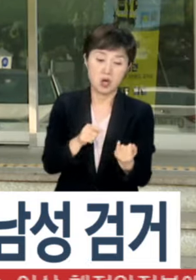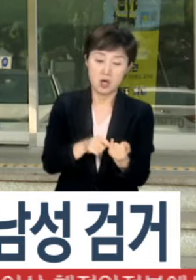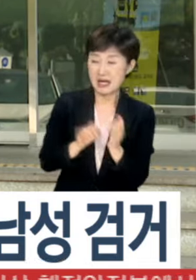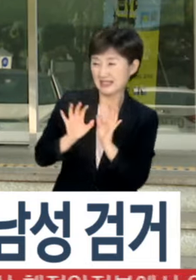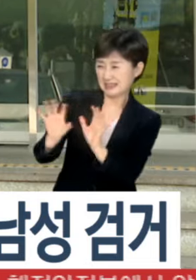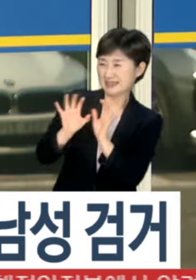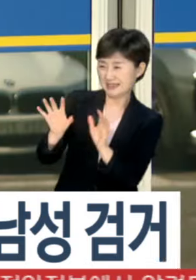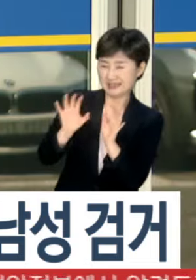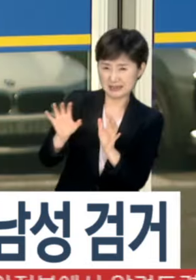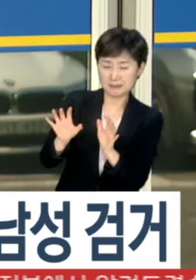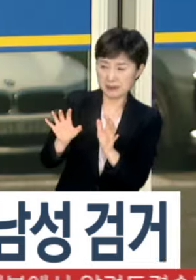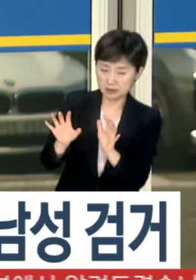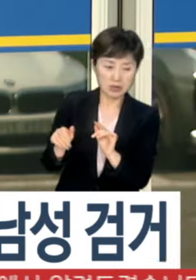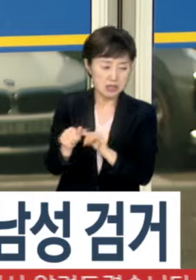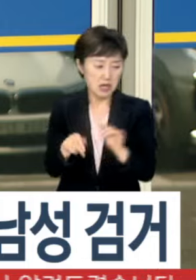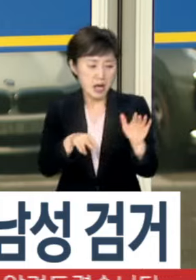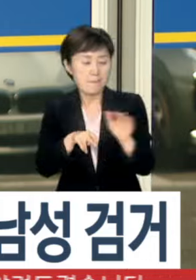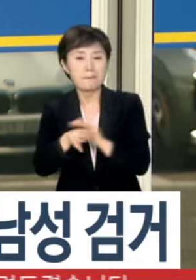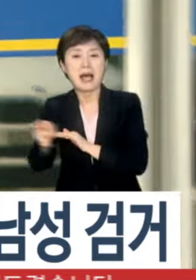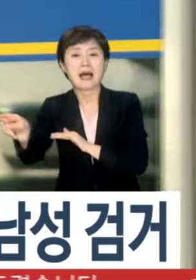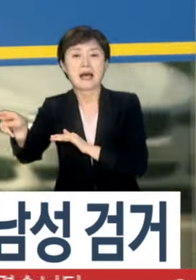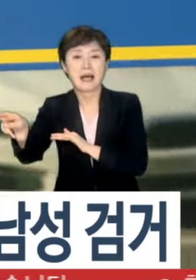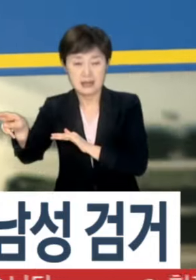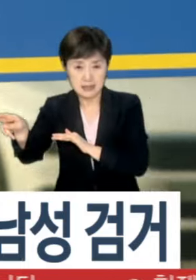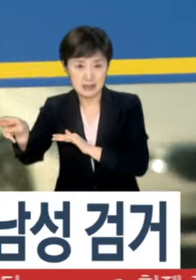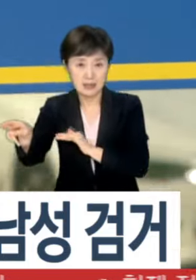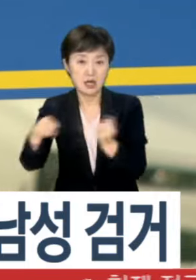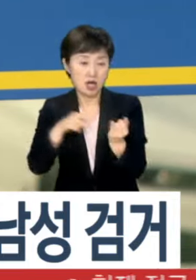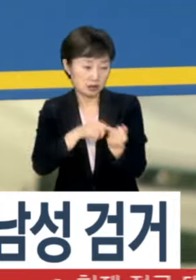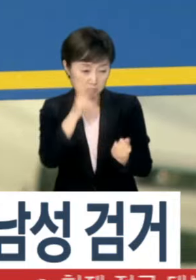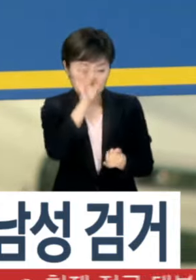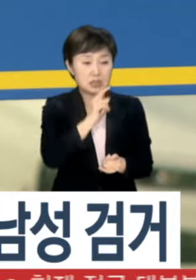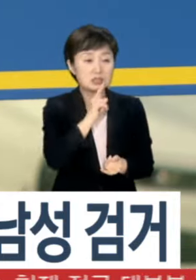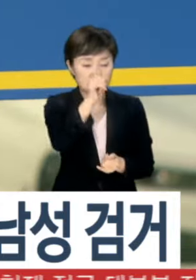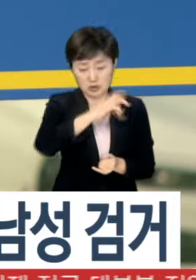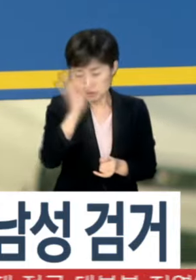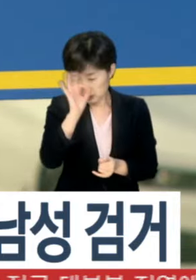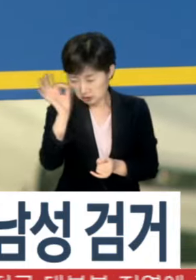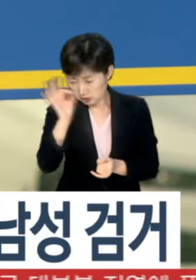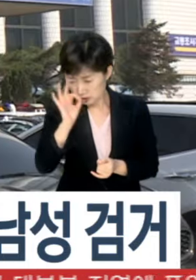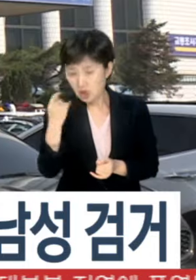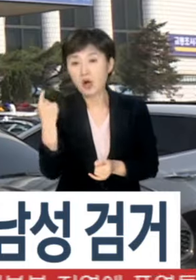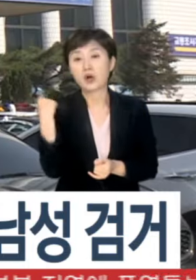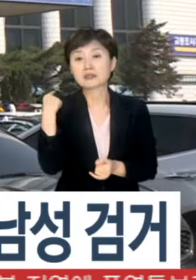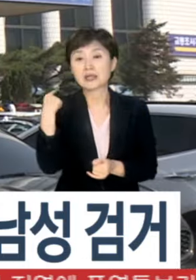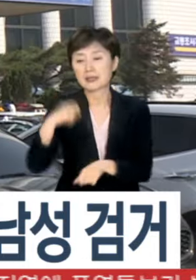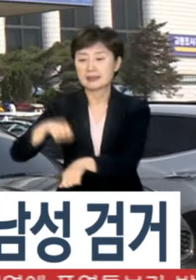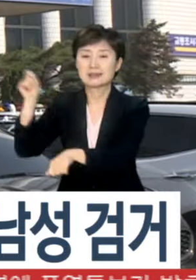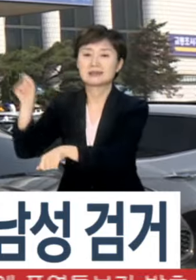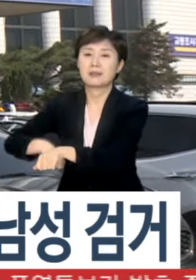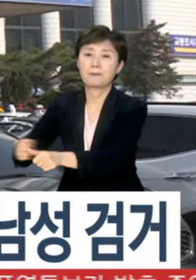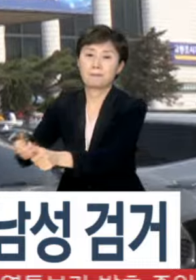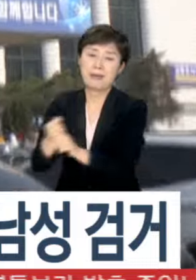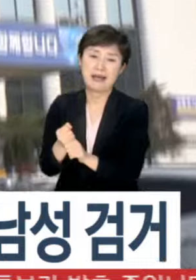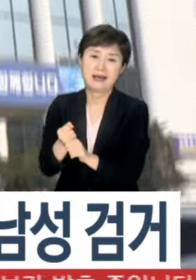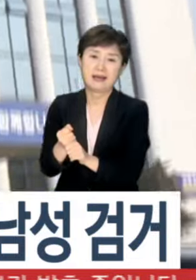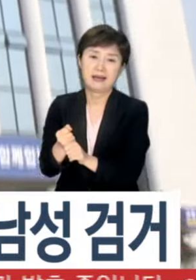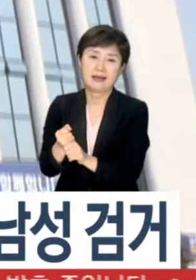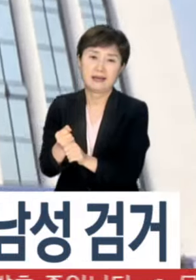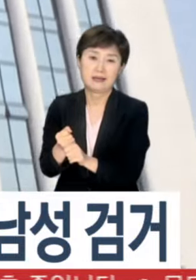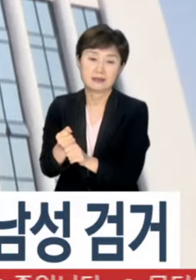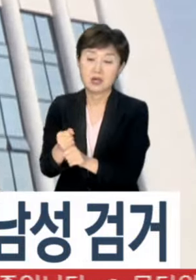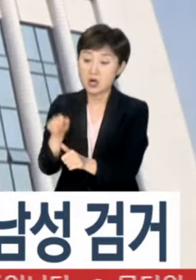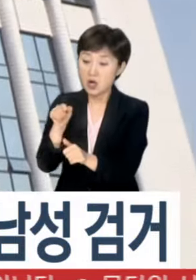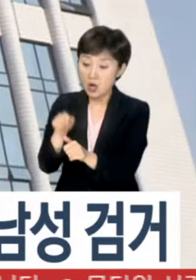여성의 저항으로 납치 실패한 AC 현장에서 도주했고 경찰은 신고 8일만인 어제를 인천 에서 붙잡았습니다